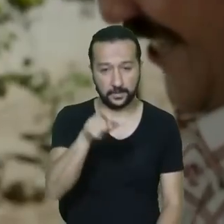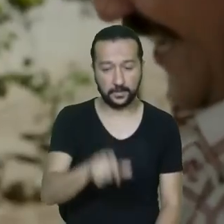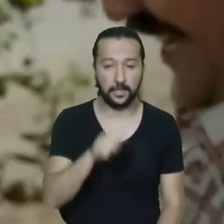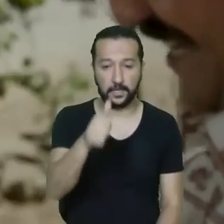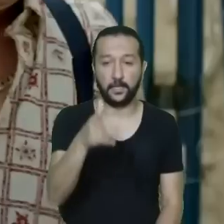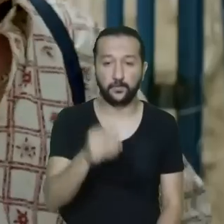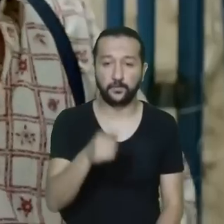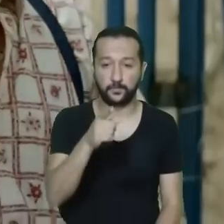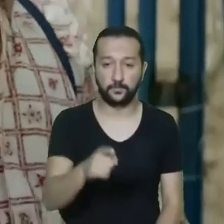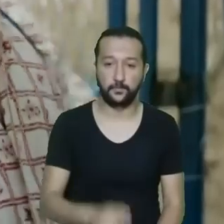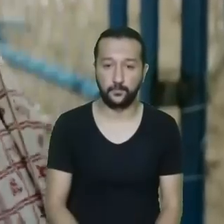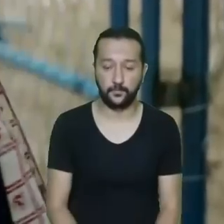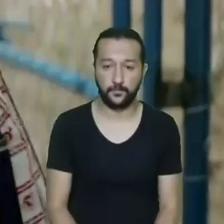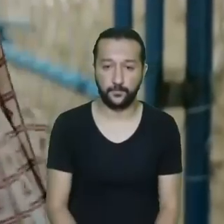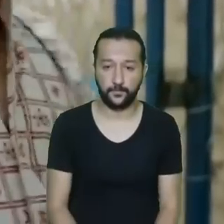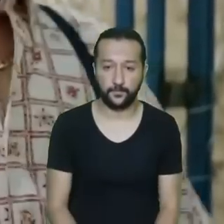helal olsun.